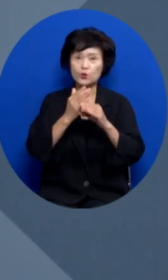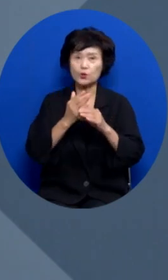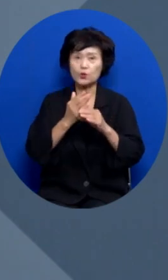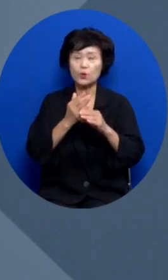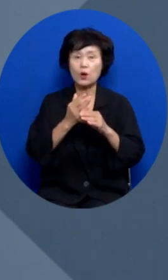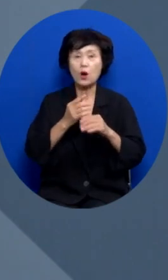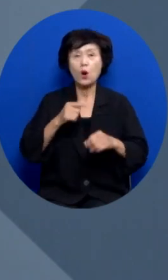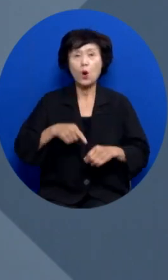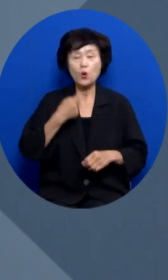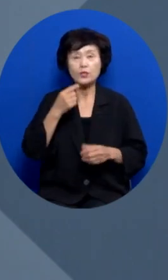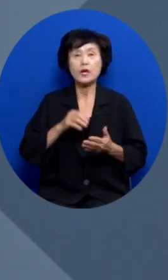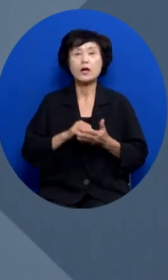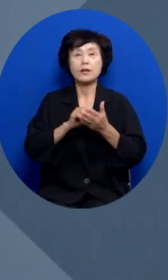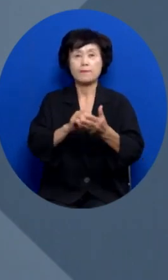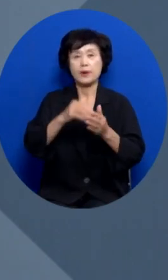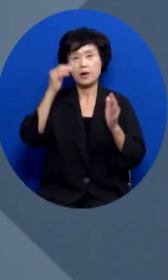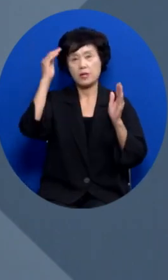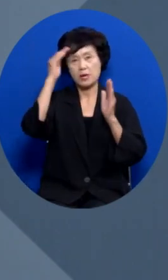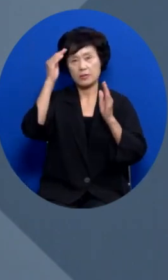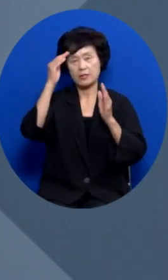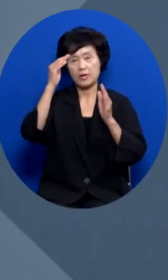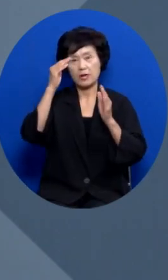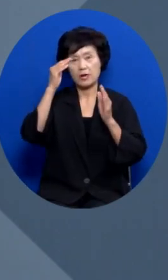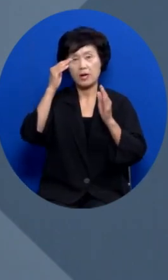나 홀로 입학한 학생이